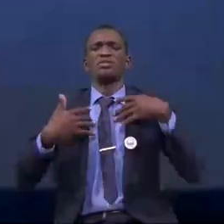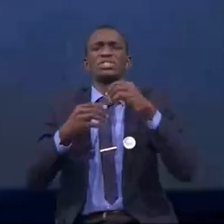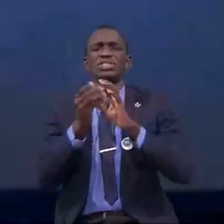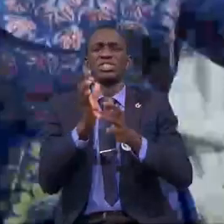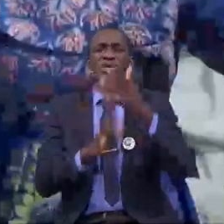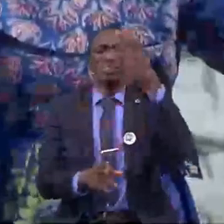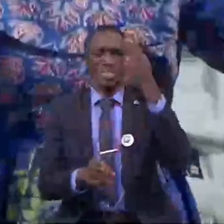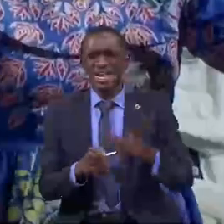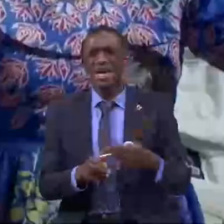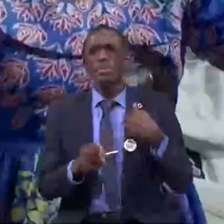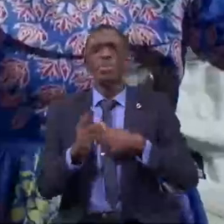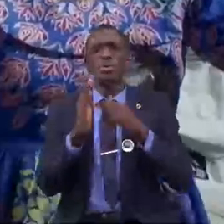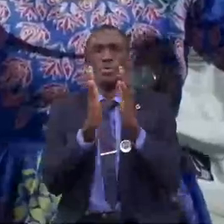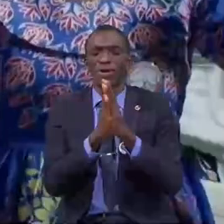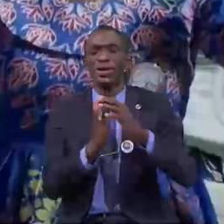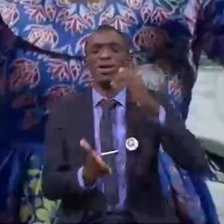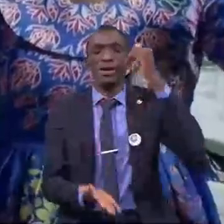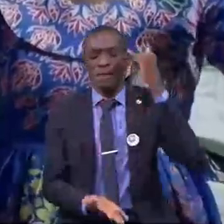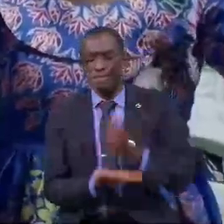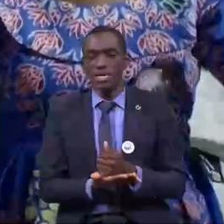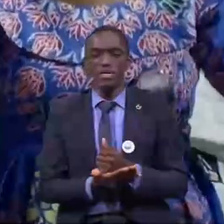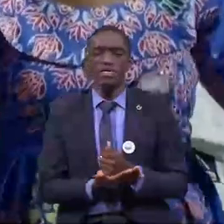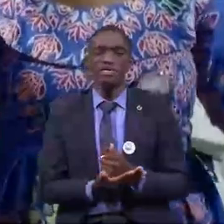Au nom de Jésus, nous prions.